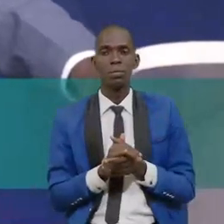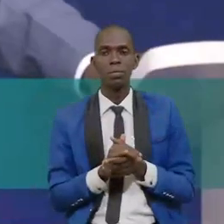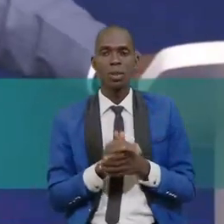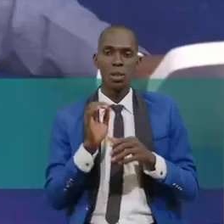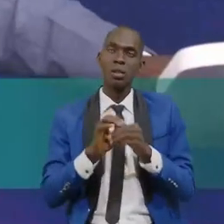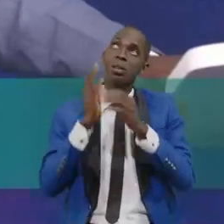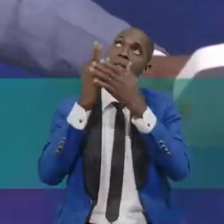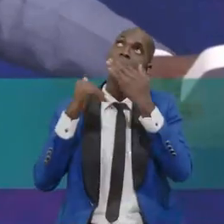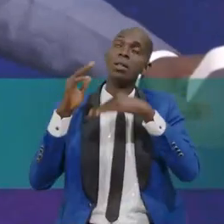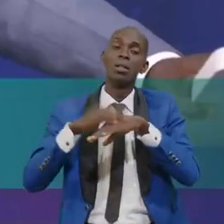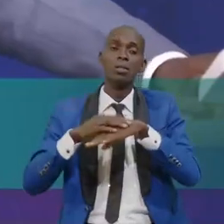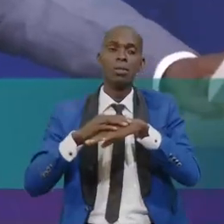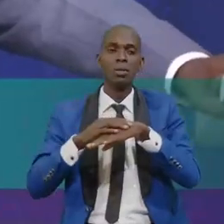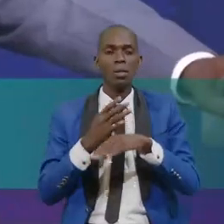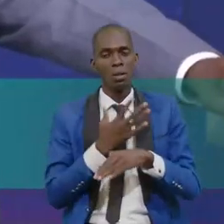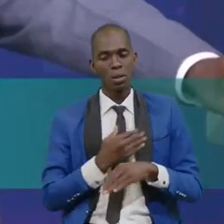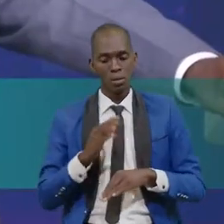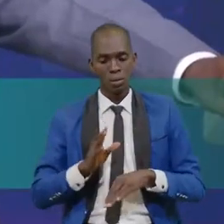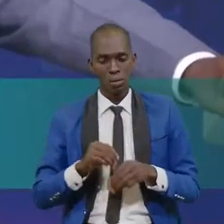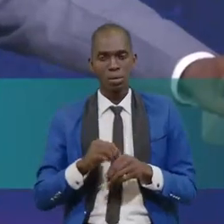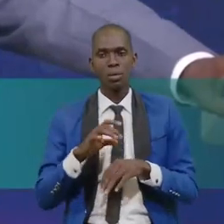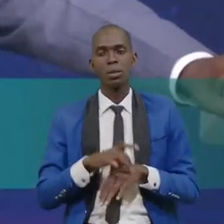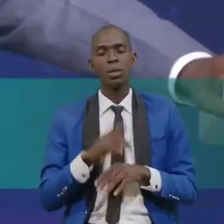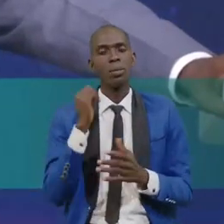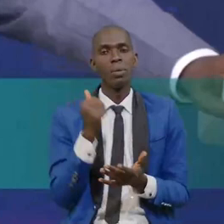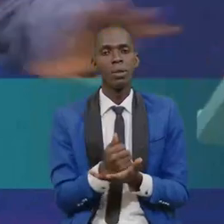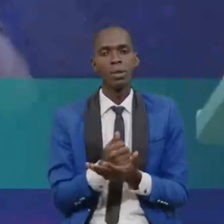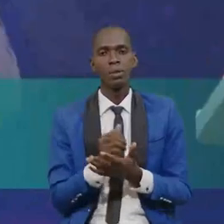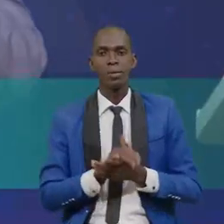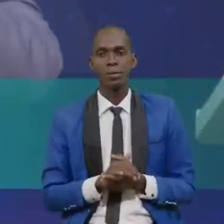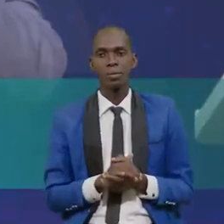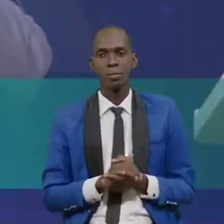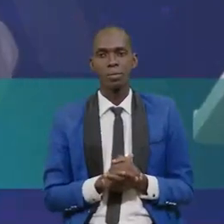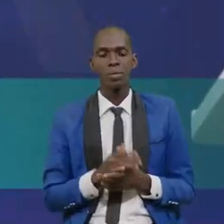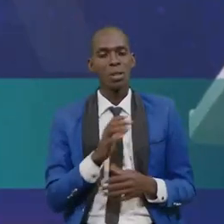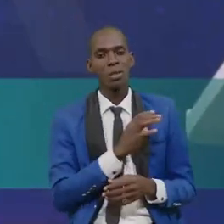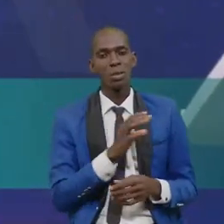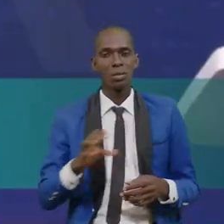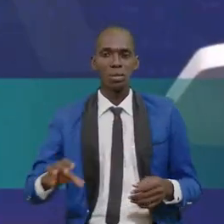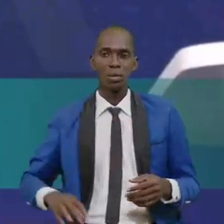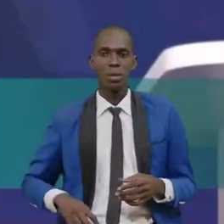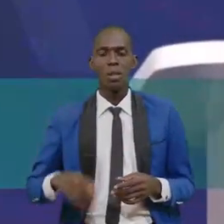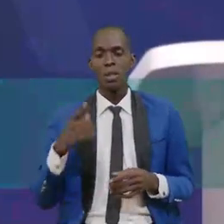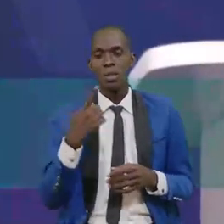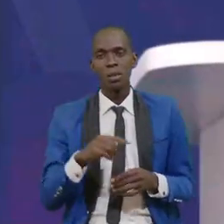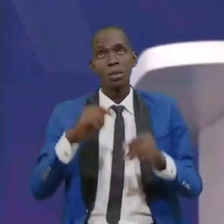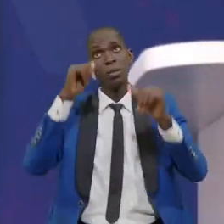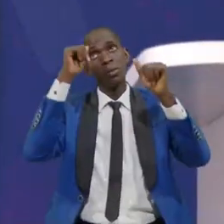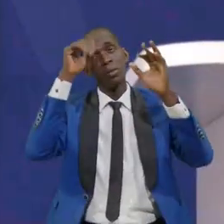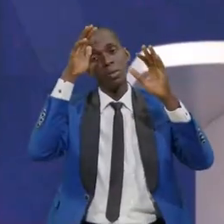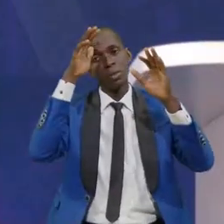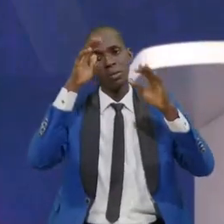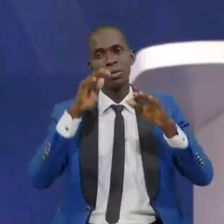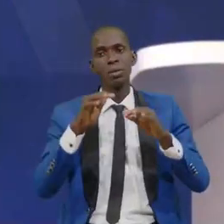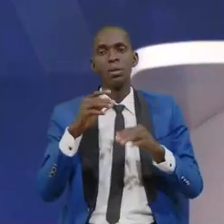dans le ciel et sur la terre. Amen. Christ, le Père